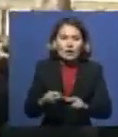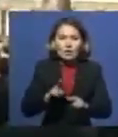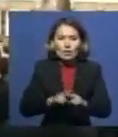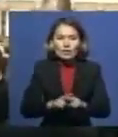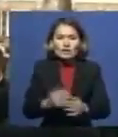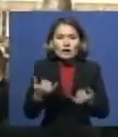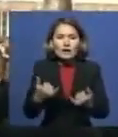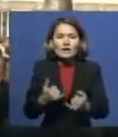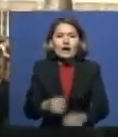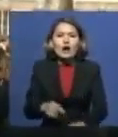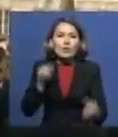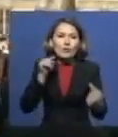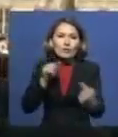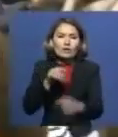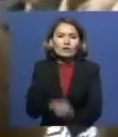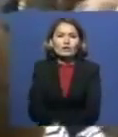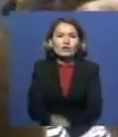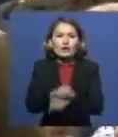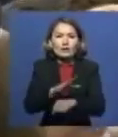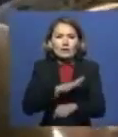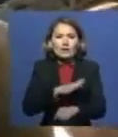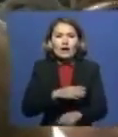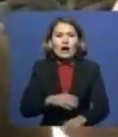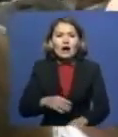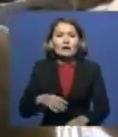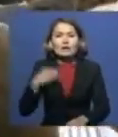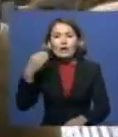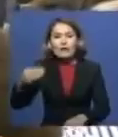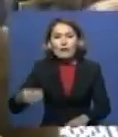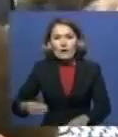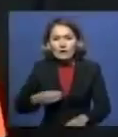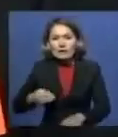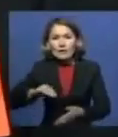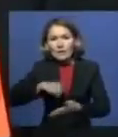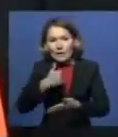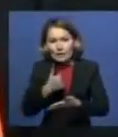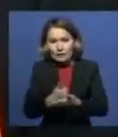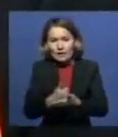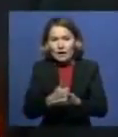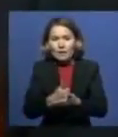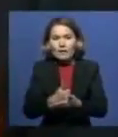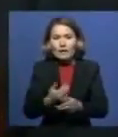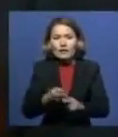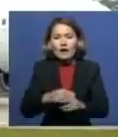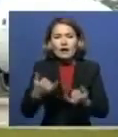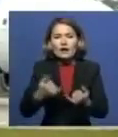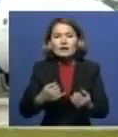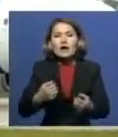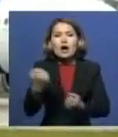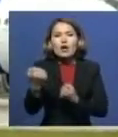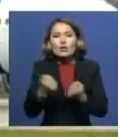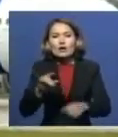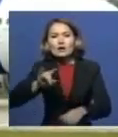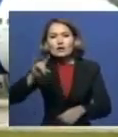бірақ пилоттар жоспардың күшін жоюды талап етуде. Естеріңізге сала кетсек, Air France басшылығы штат санын қысқарту үшін